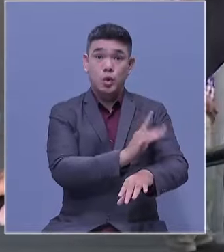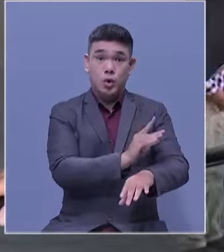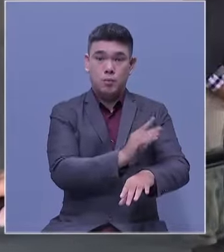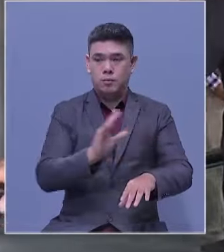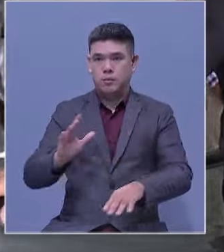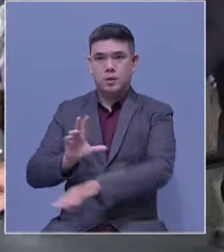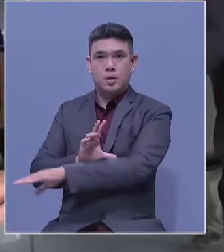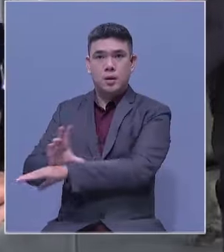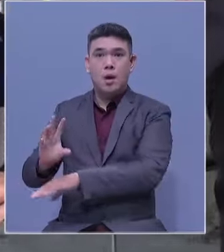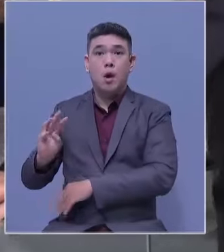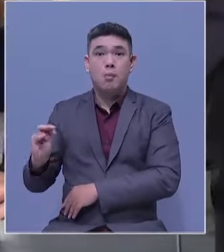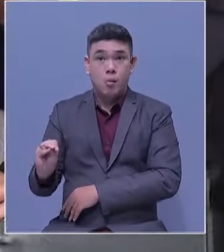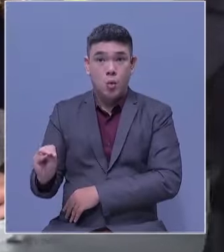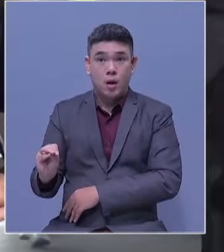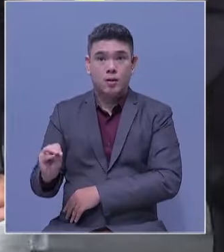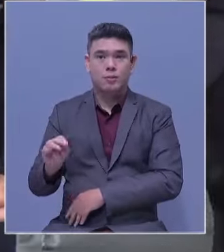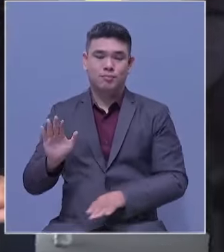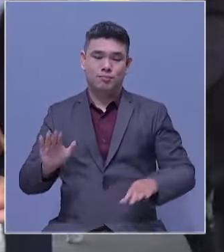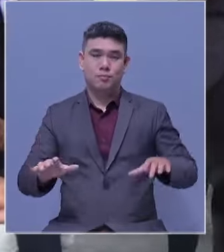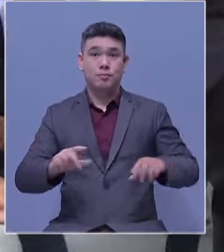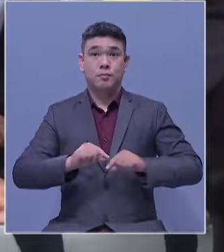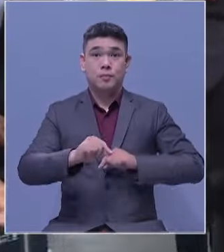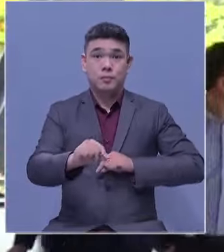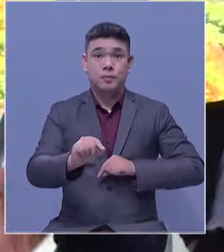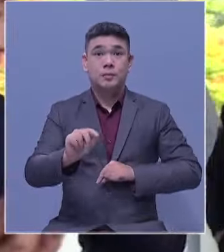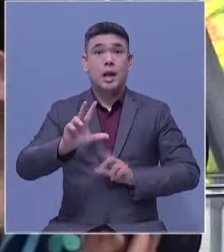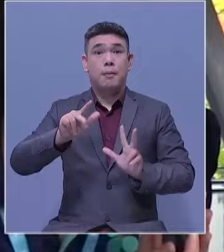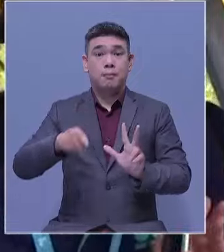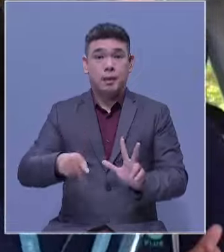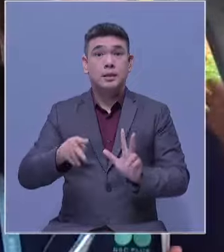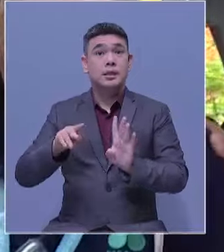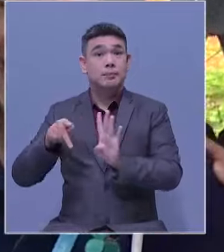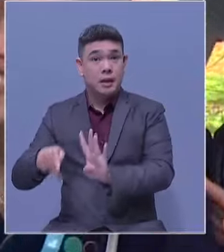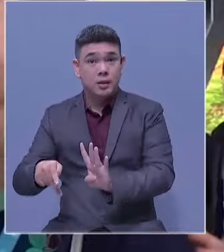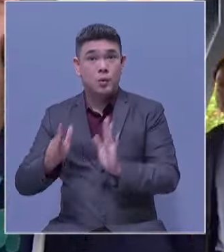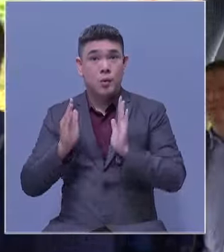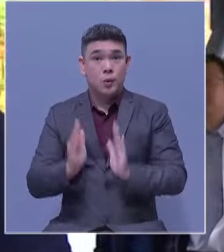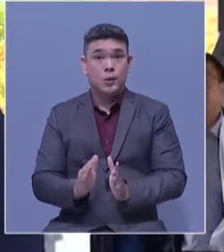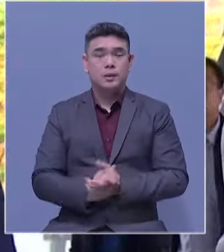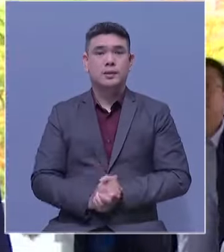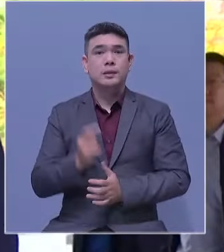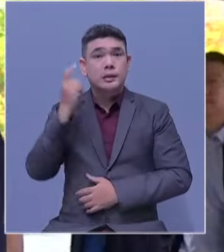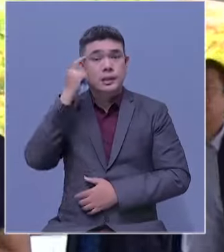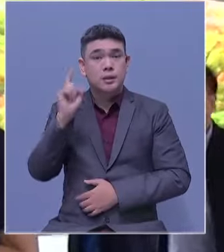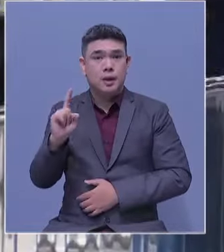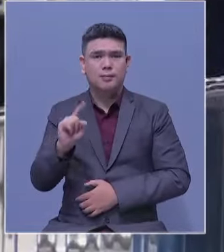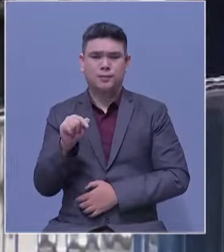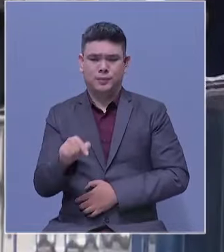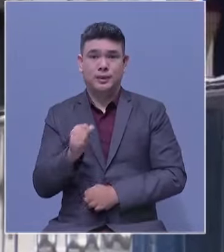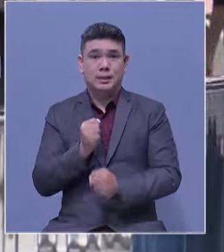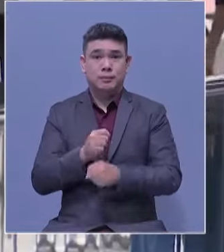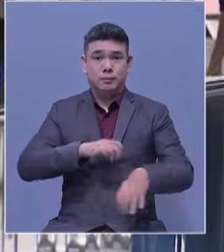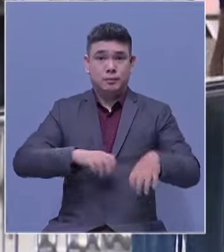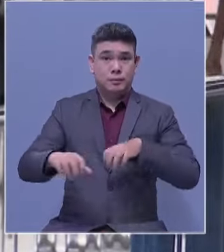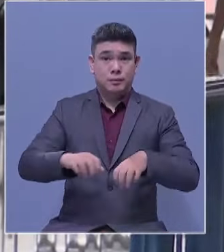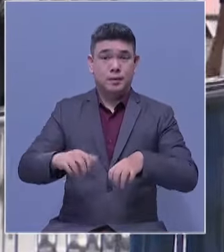แล้วก็สายสีม่วงซึ่งมีประมาณ 3-4 1000คนต่อวันคุณสรพงษ์ยังบอกด้วยนะคะว่ายังมีเส้น